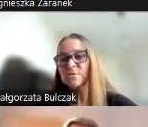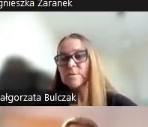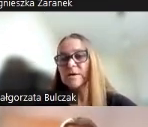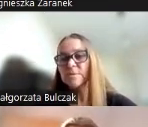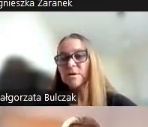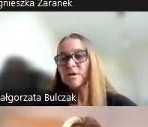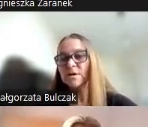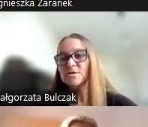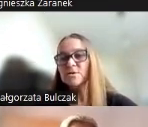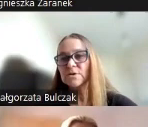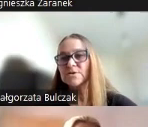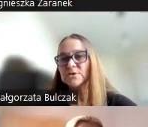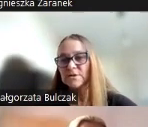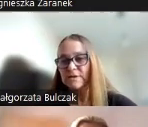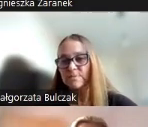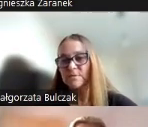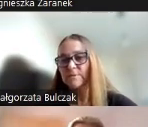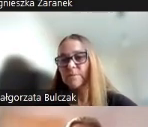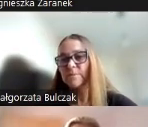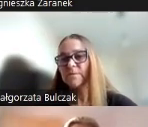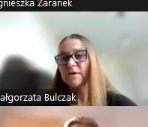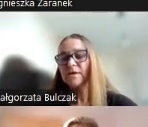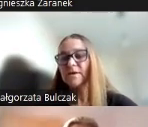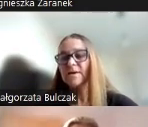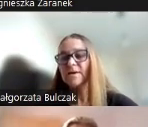staniemy się osobami z ograniczeniami.